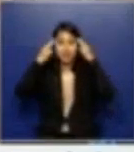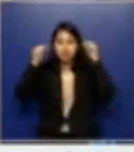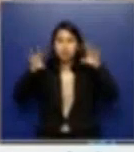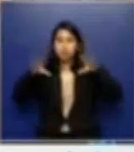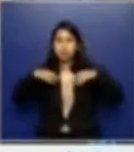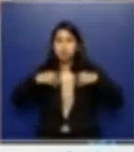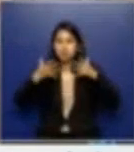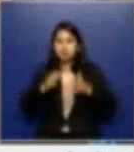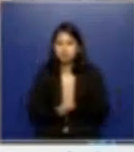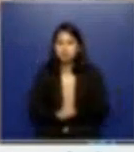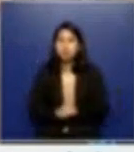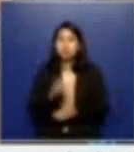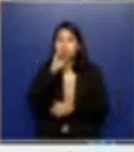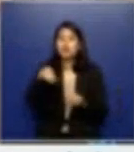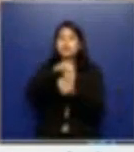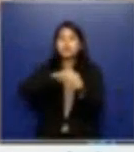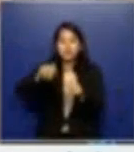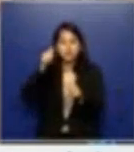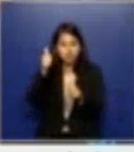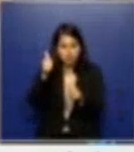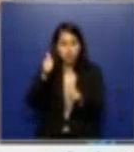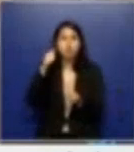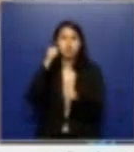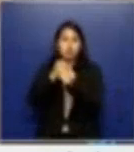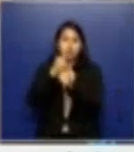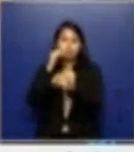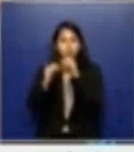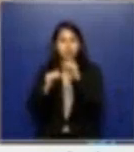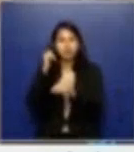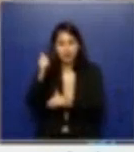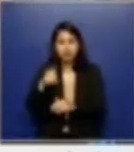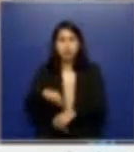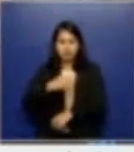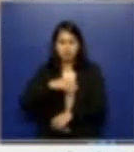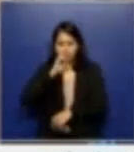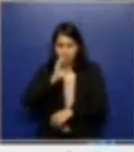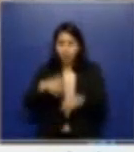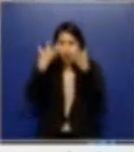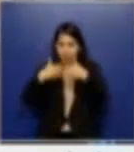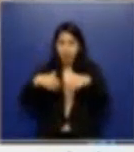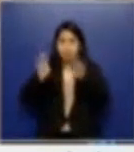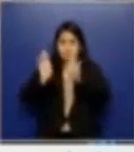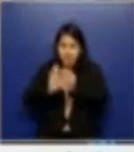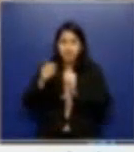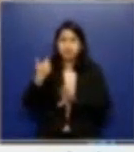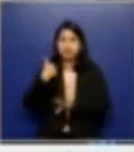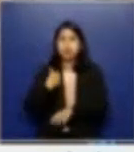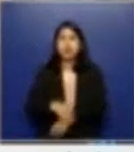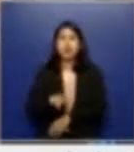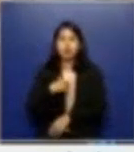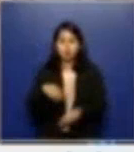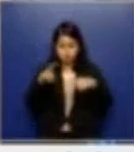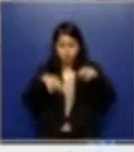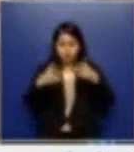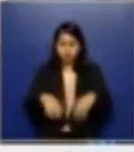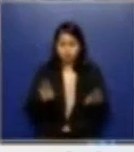อมรับท่านก็ยังบอกว่าเศรษฐกิจดีเศรษฐกิจไปได้เราก็บอกว่าโรงงานมันเจ๊งมันปิดตัววันก่อนท่านก็บอกว่าผมเช็คดู